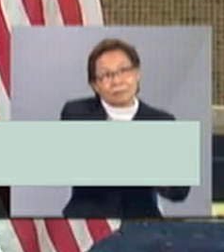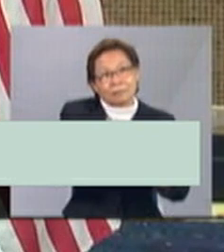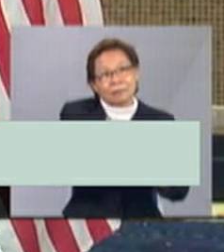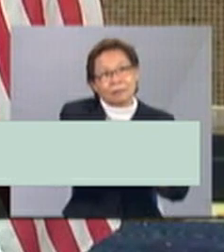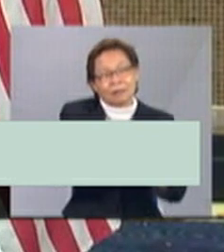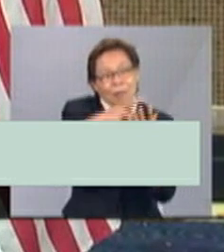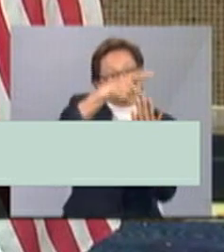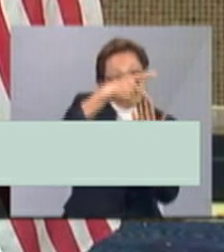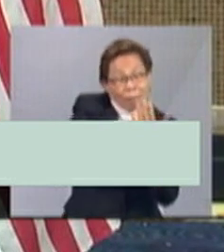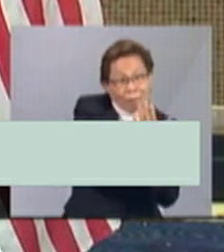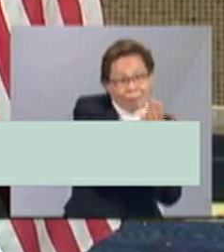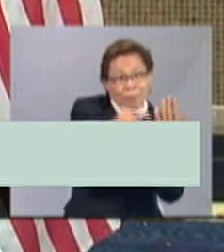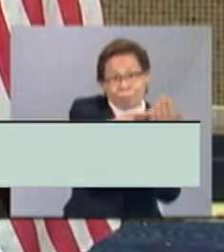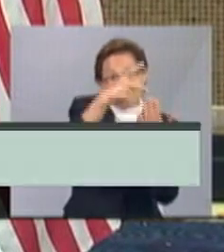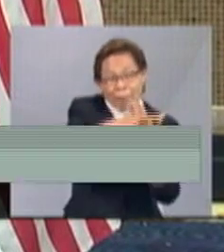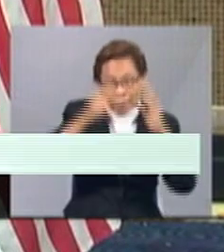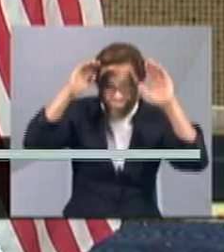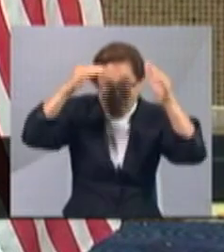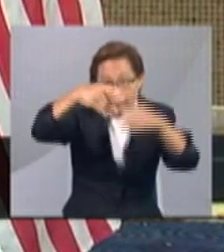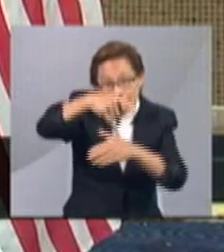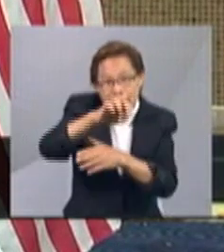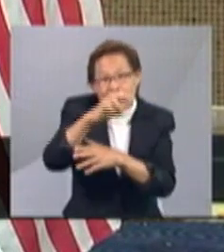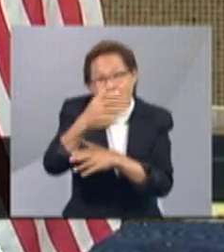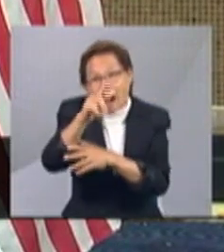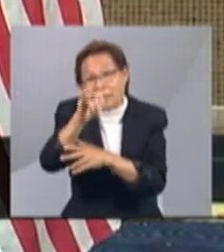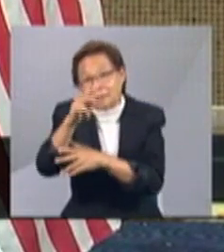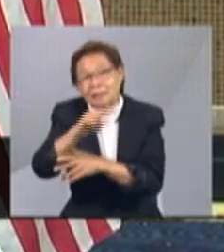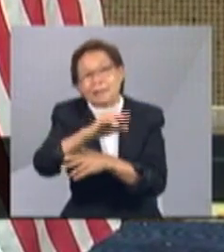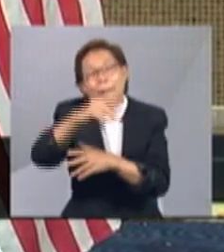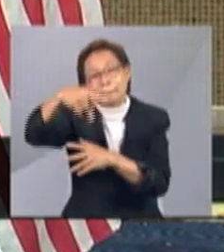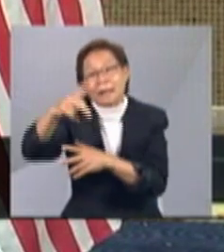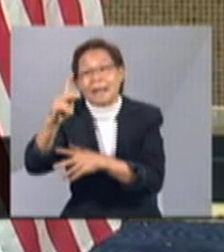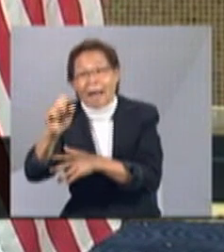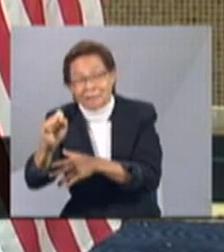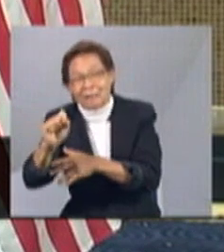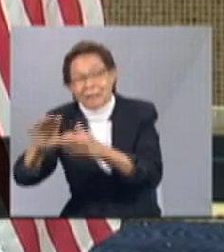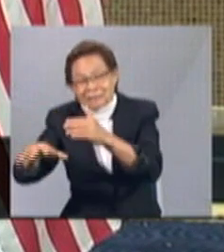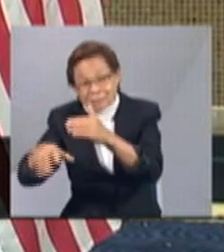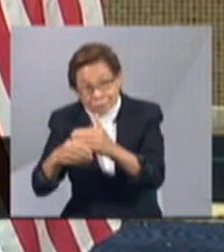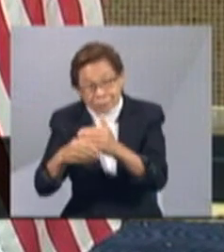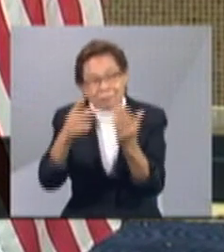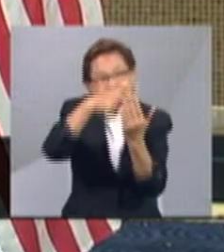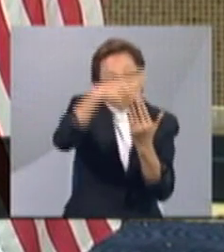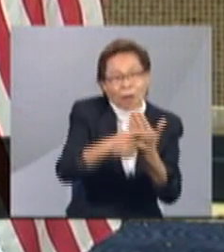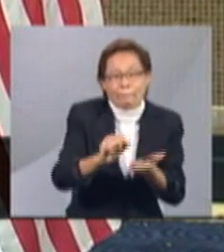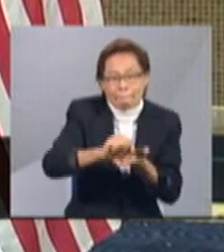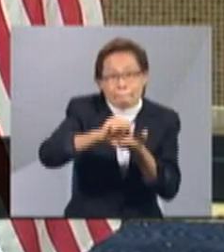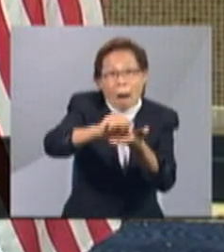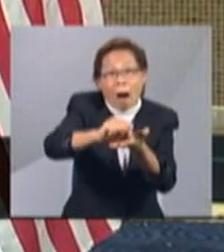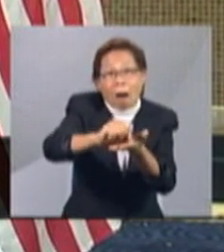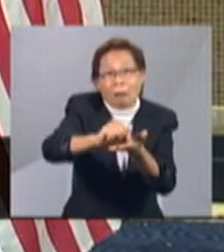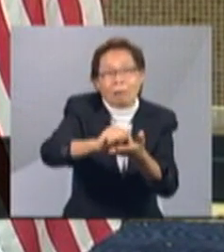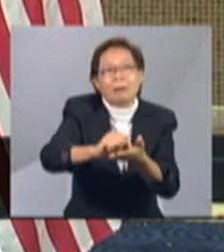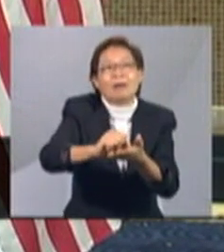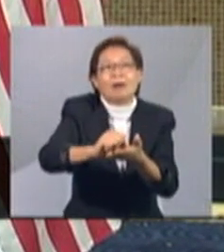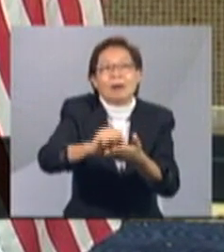dalam pakej perhatian dan prihatin PKS tambahan, program subsidi upah ini telah disambut